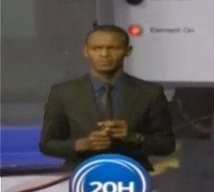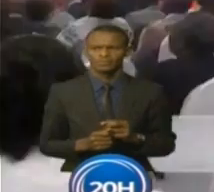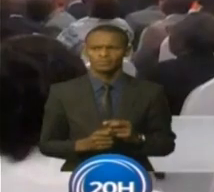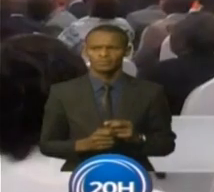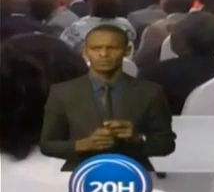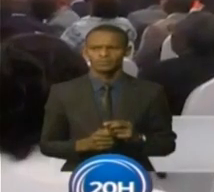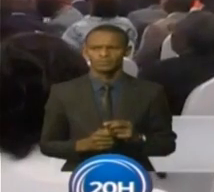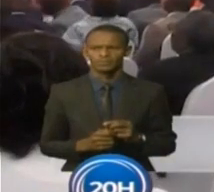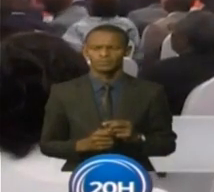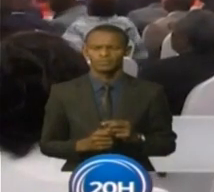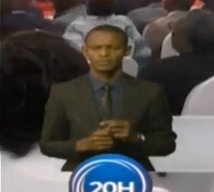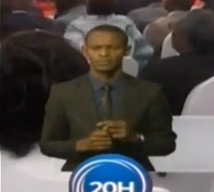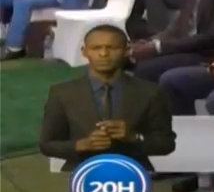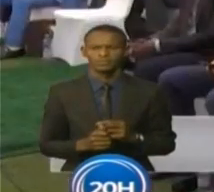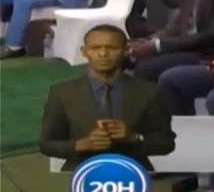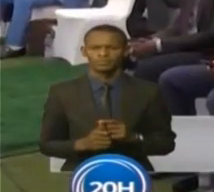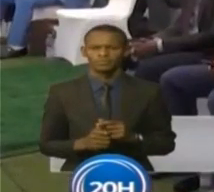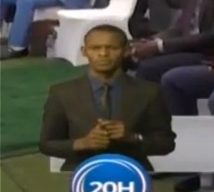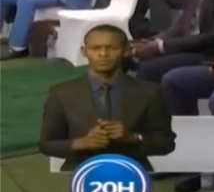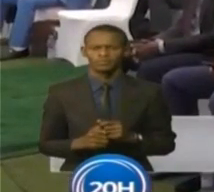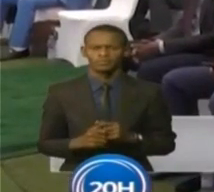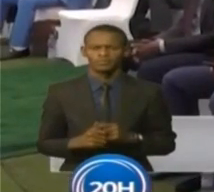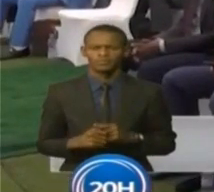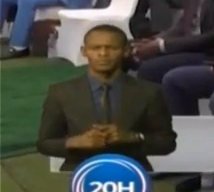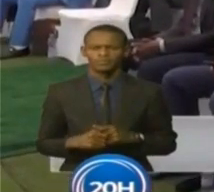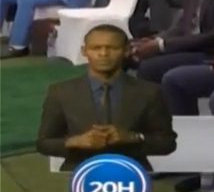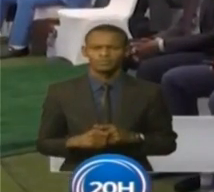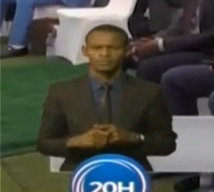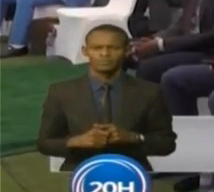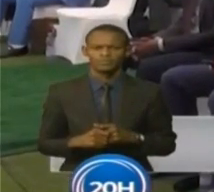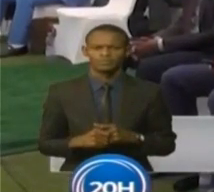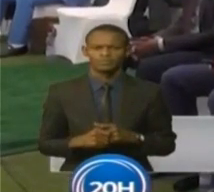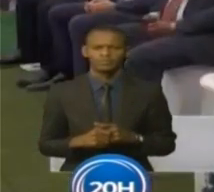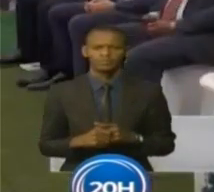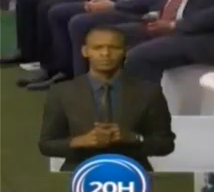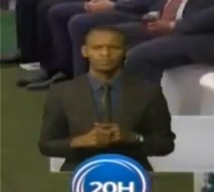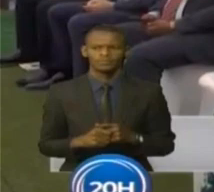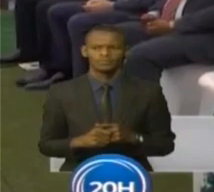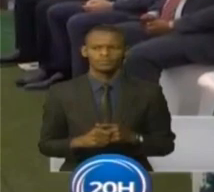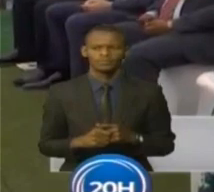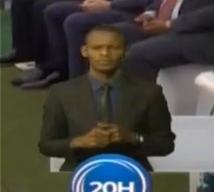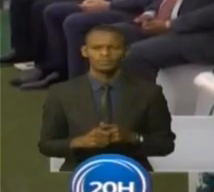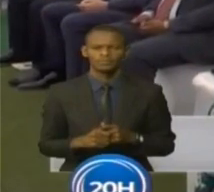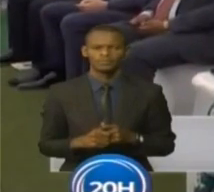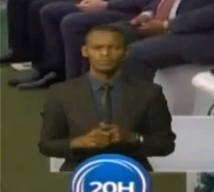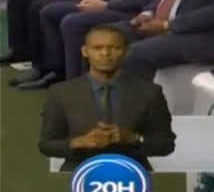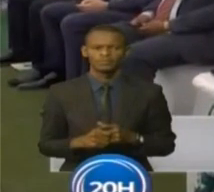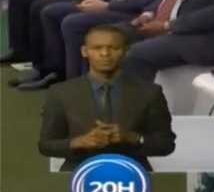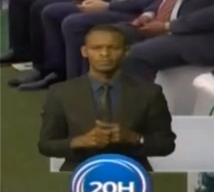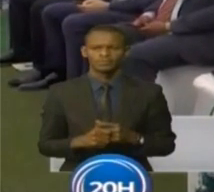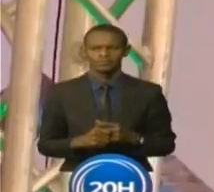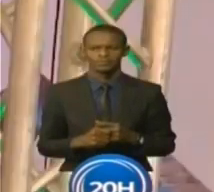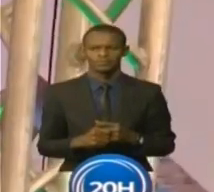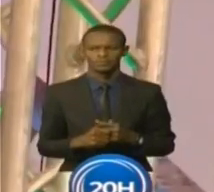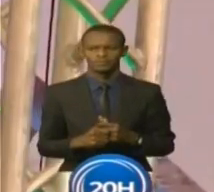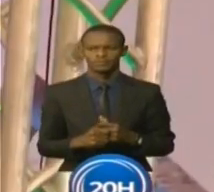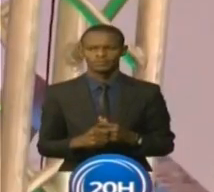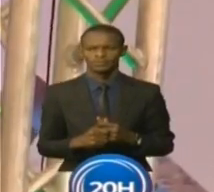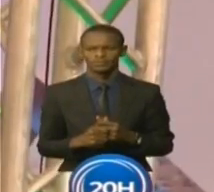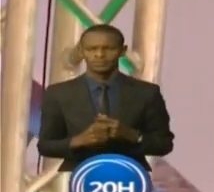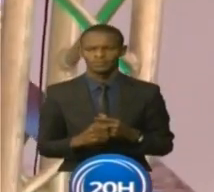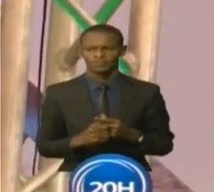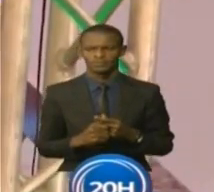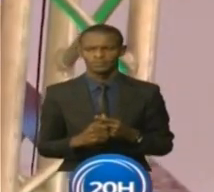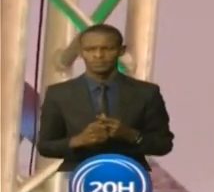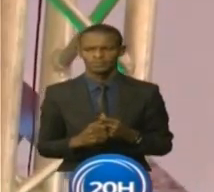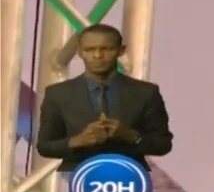devient ipso facto une réalité incontestable qui offre de multiples opportunités dans les secteurs de mines. Freddy